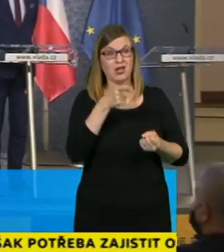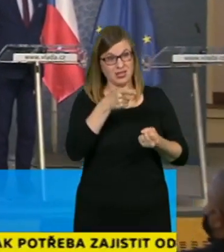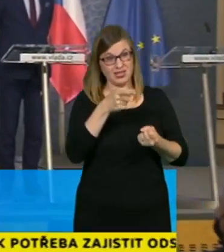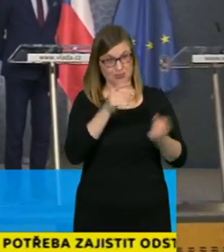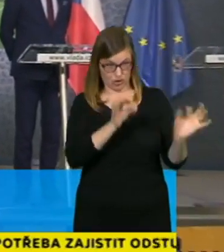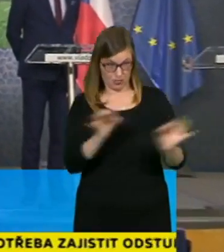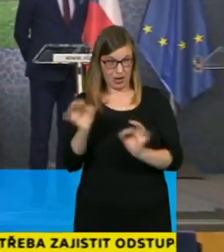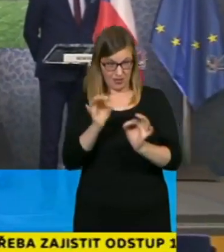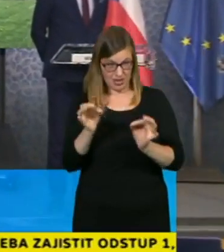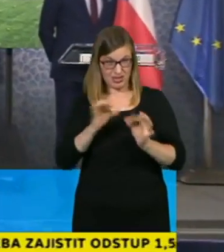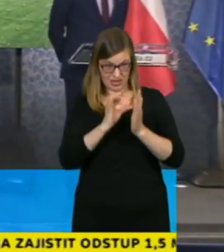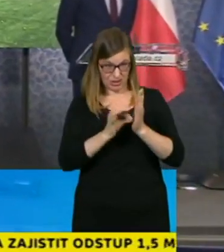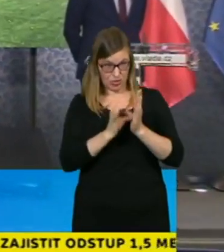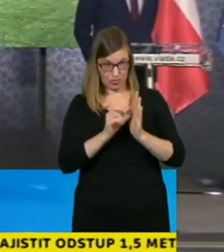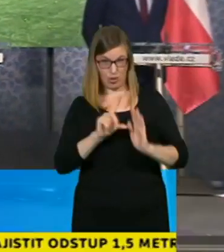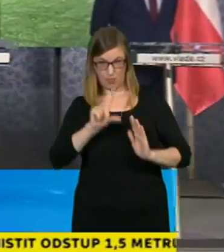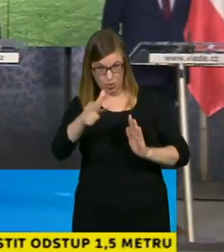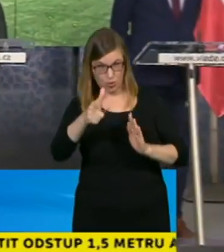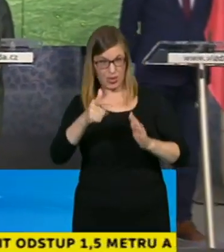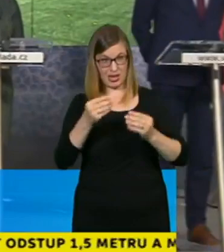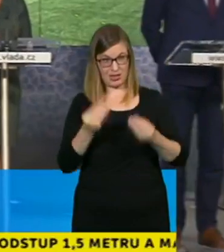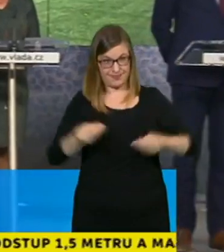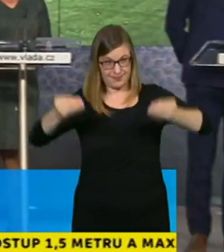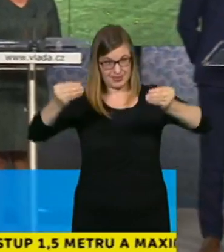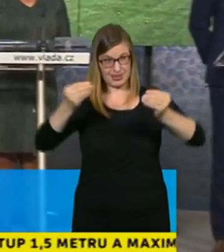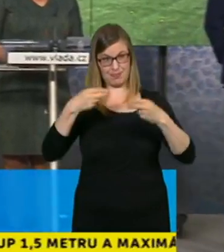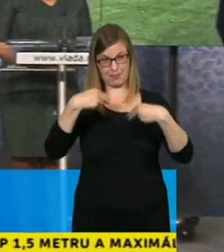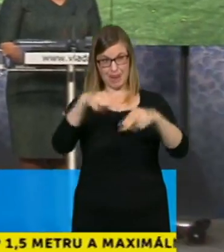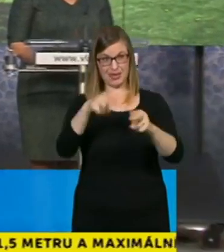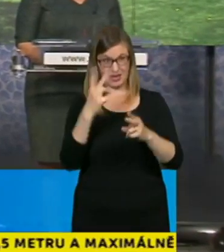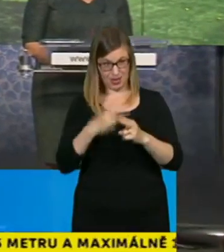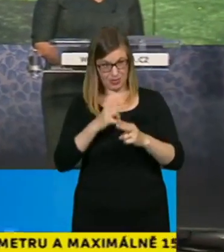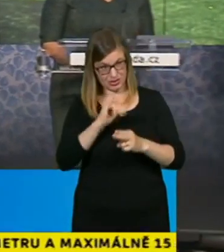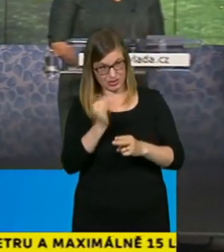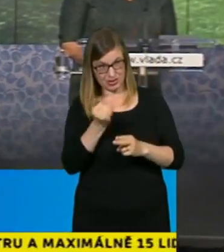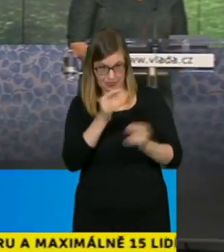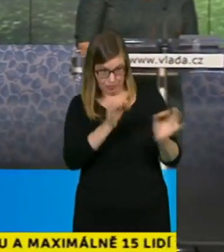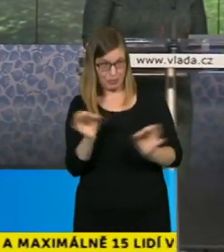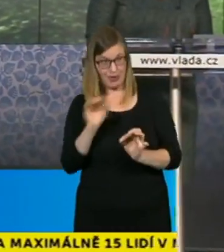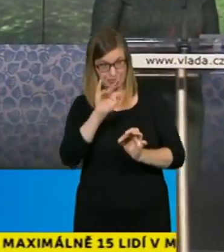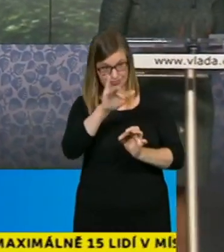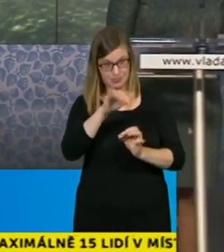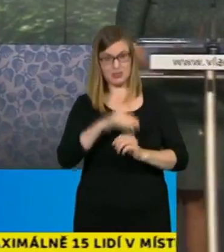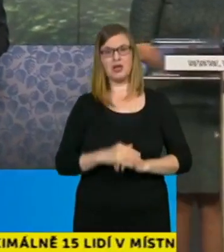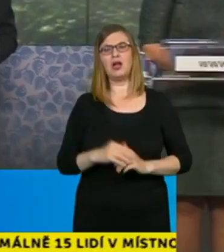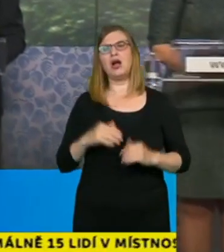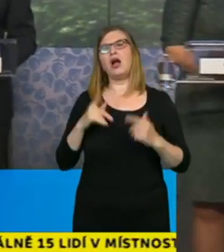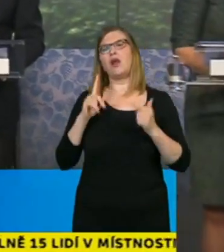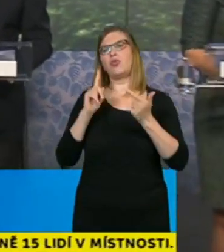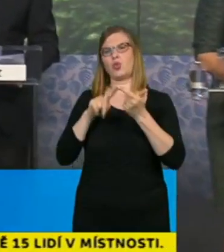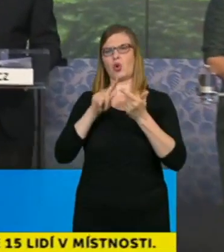situaci, která by tedy možná mohla nastat. A druhou otázku, jestli můžu, bych měl na paní ministryni financí.